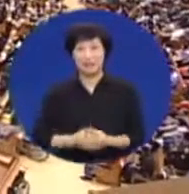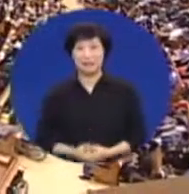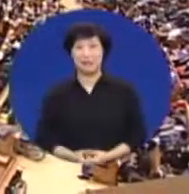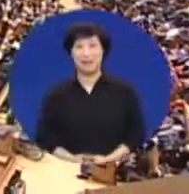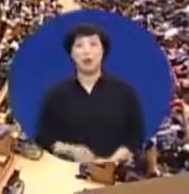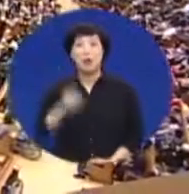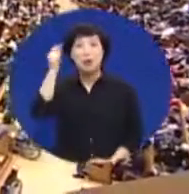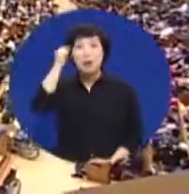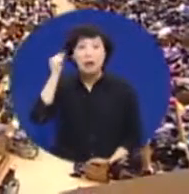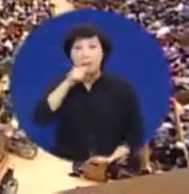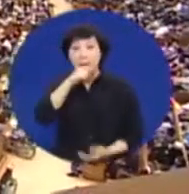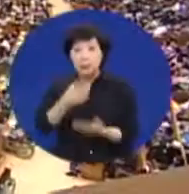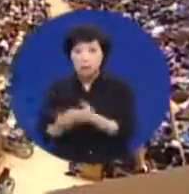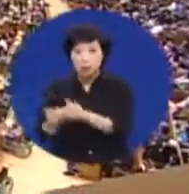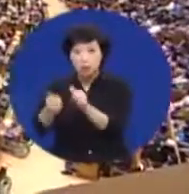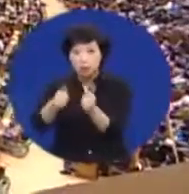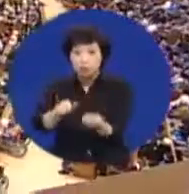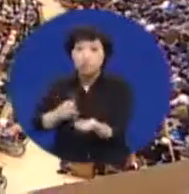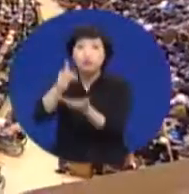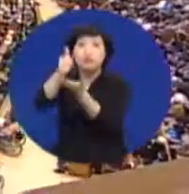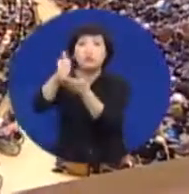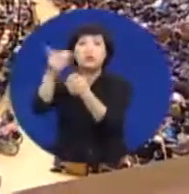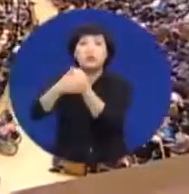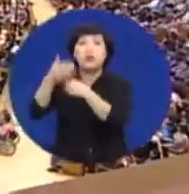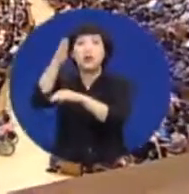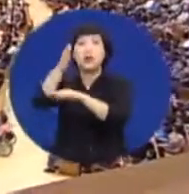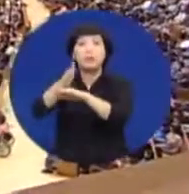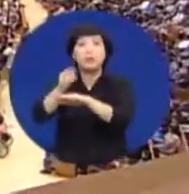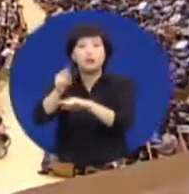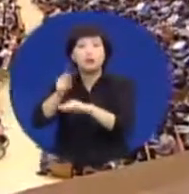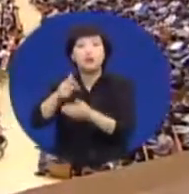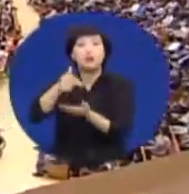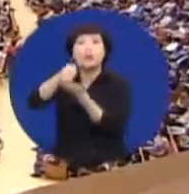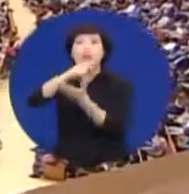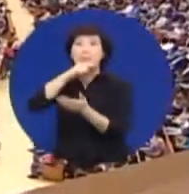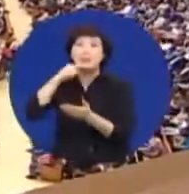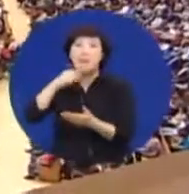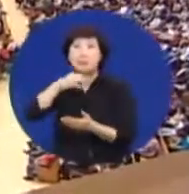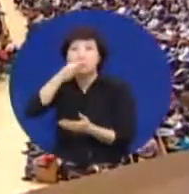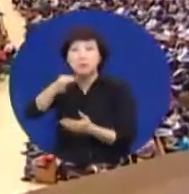피 흘리신 주님, 그게 주님의 피소리야.